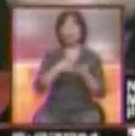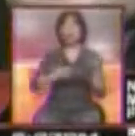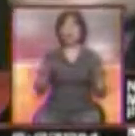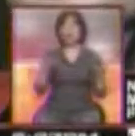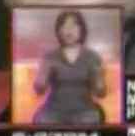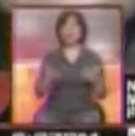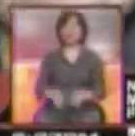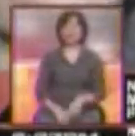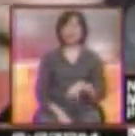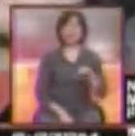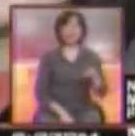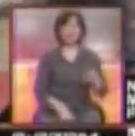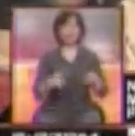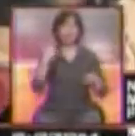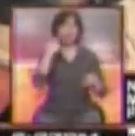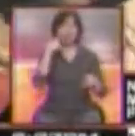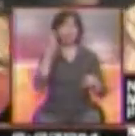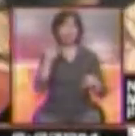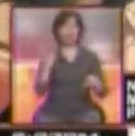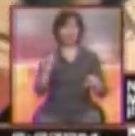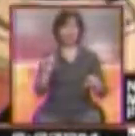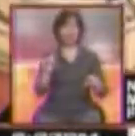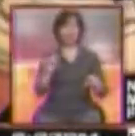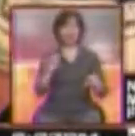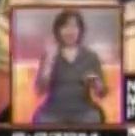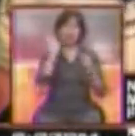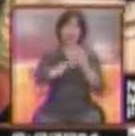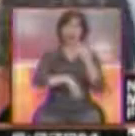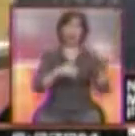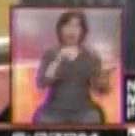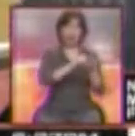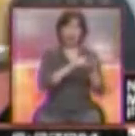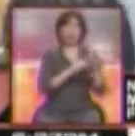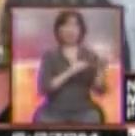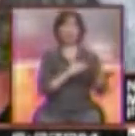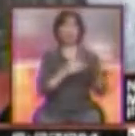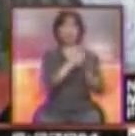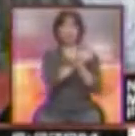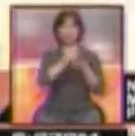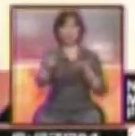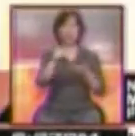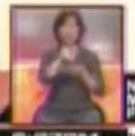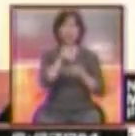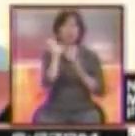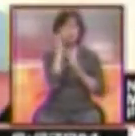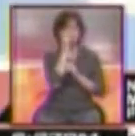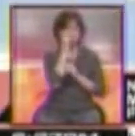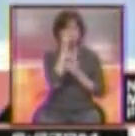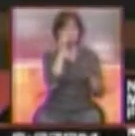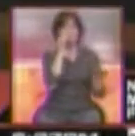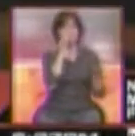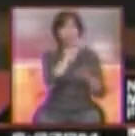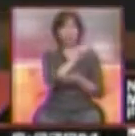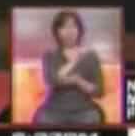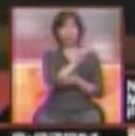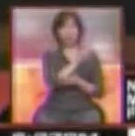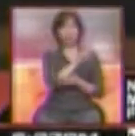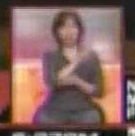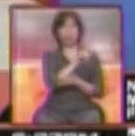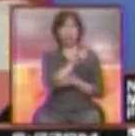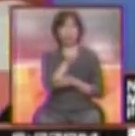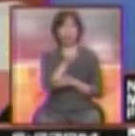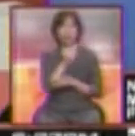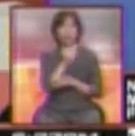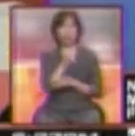ng pag-welcome kay superstar Nora Honor sa kanyang pagbabalik sa Manila. Tatlong linggong nag-shooting si Ate Guy sa Tawi-Tawi para sa kanyang unang